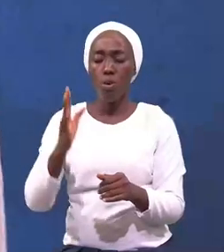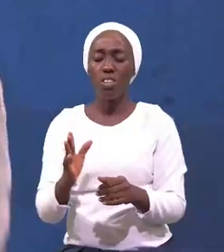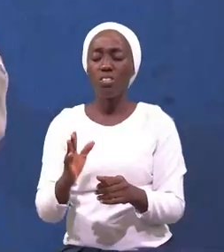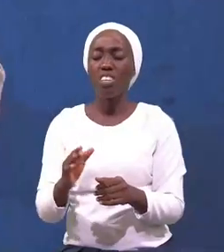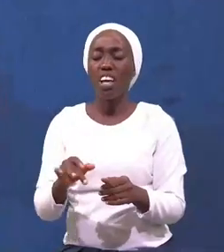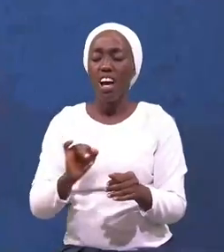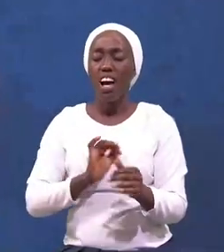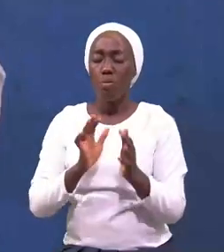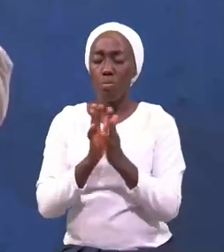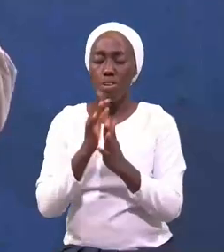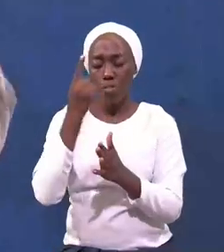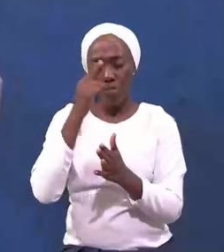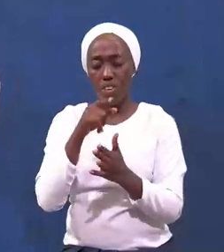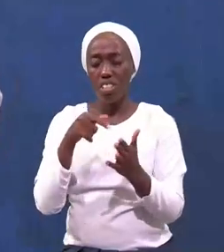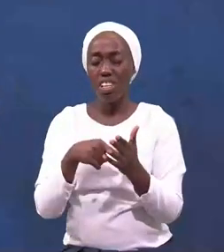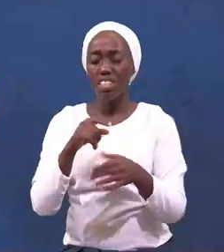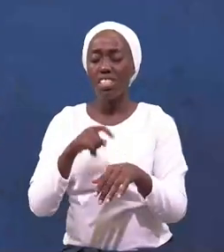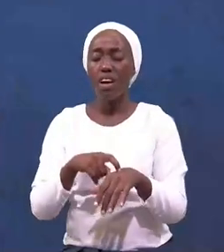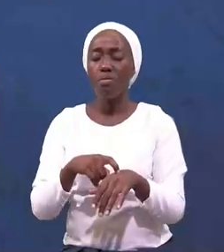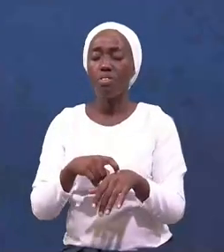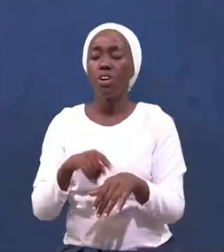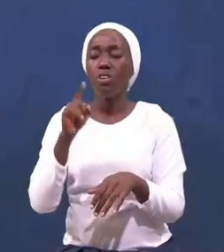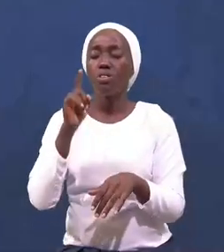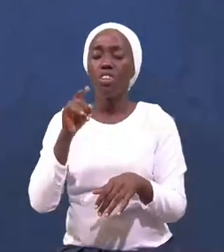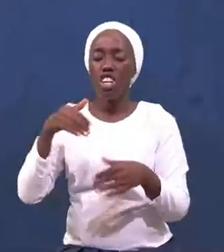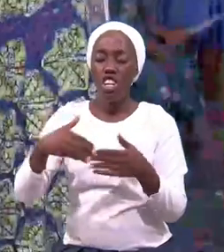Seigneur, je prie qu'à partir de maintenant,